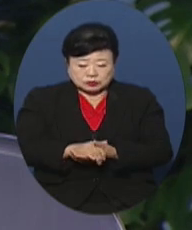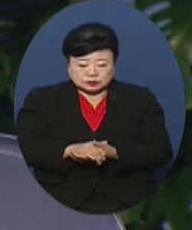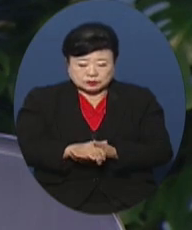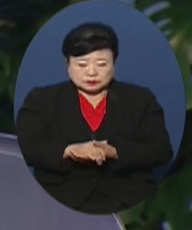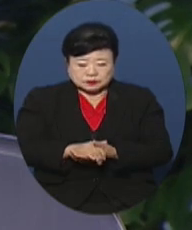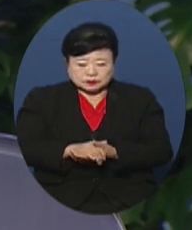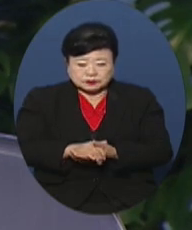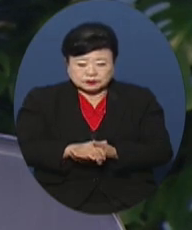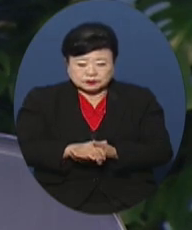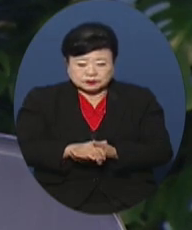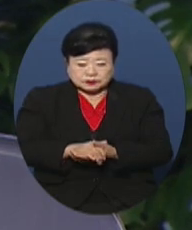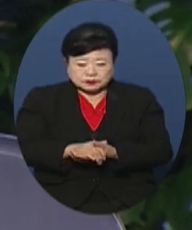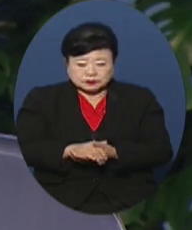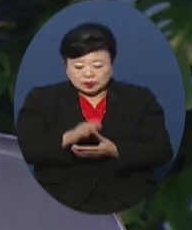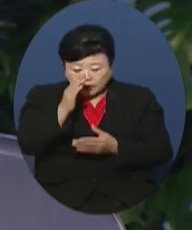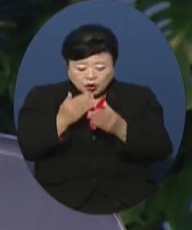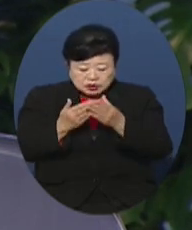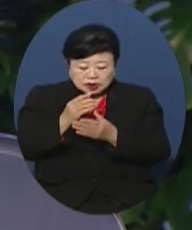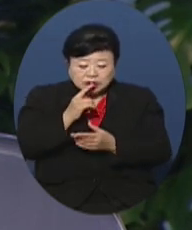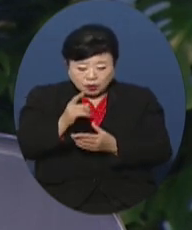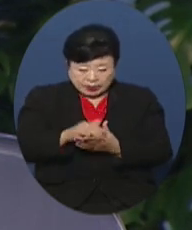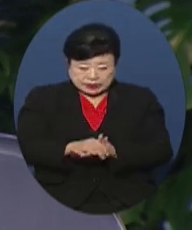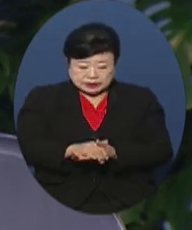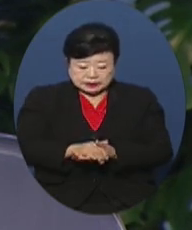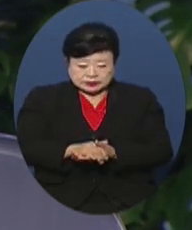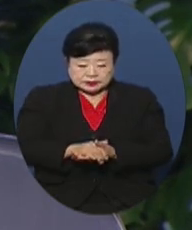이렇게 병들게 되는 것입니다.